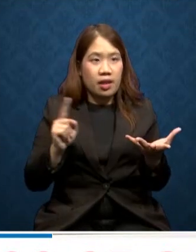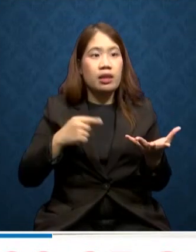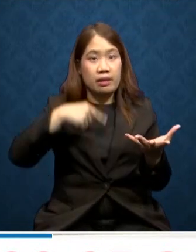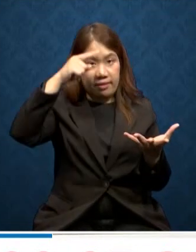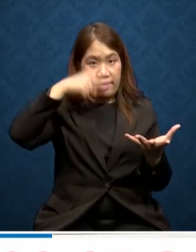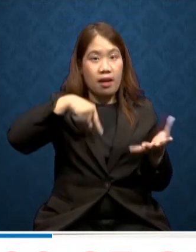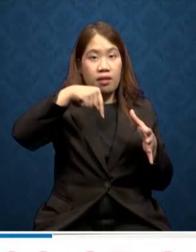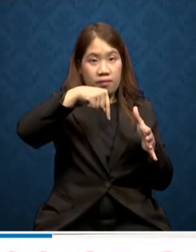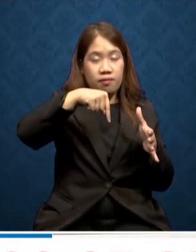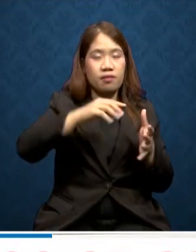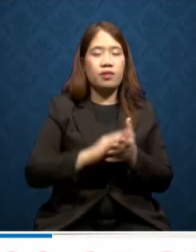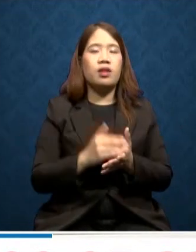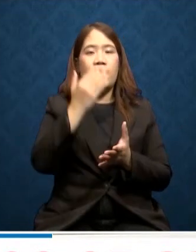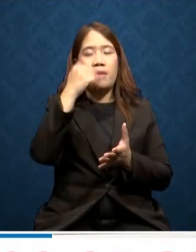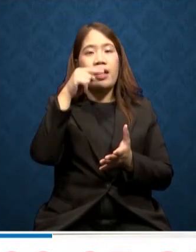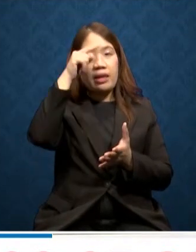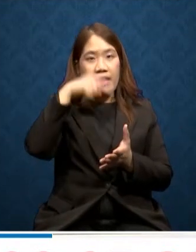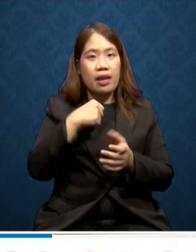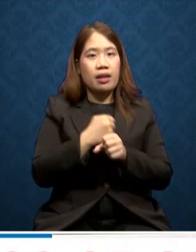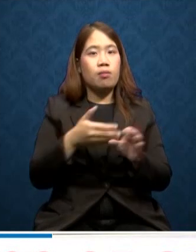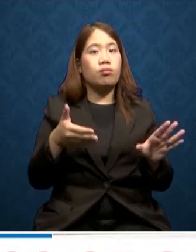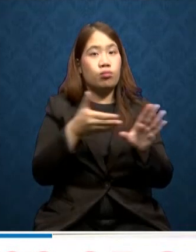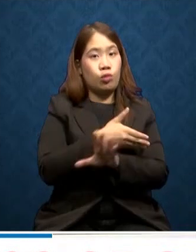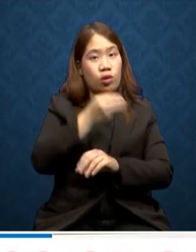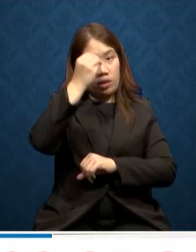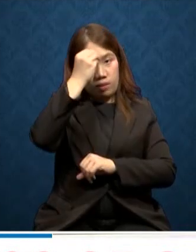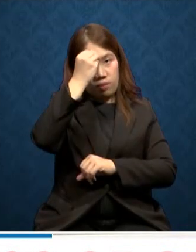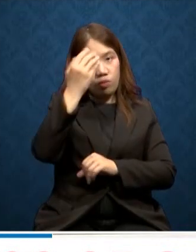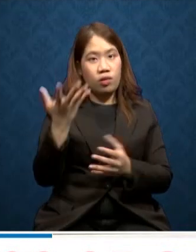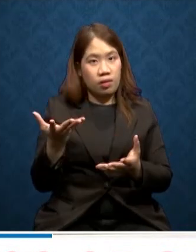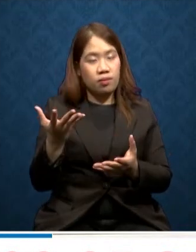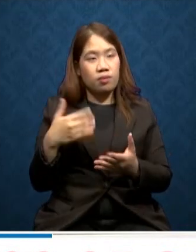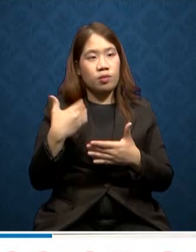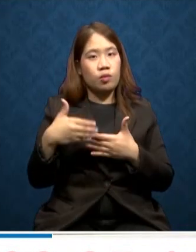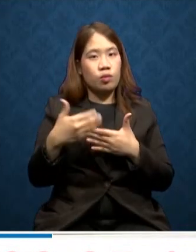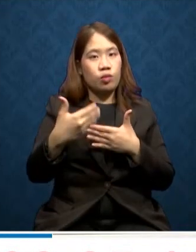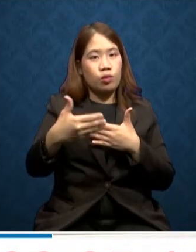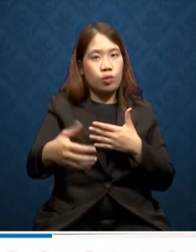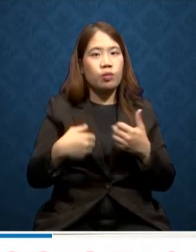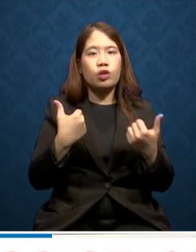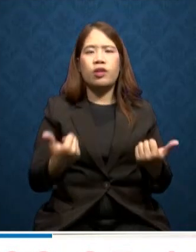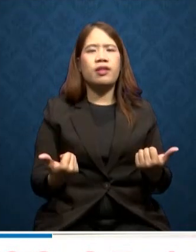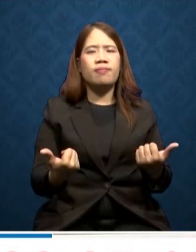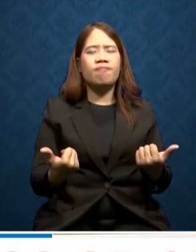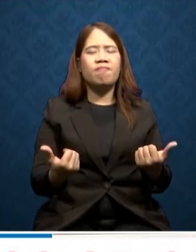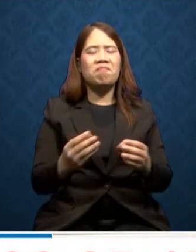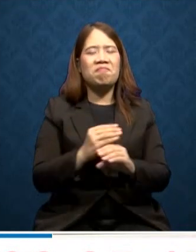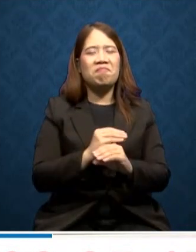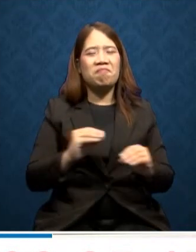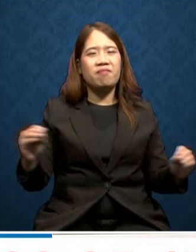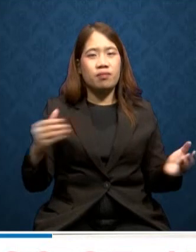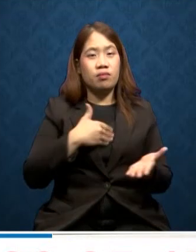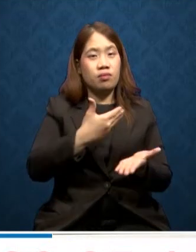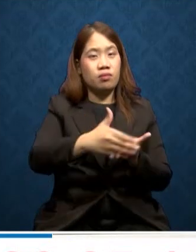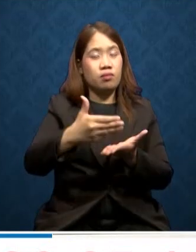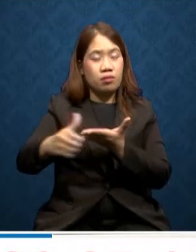ครับประเทศไทยสร้างเครื่องบินได้ก่อนญี่ปุ่นสร้างนะครับถึงทุกวันนี้เราซื้ออย่างเดียวนะครับทำยังไงเราถึงจะ